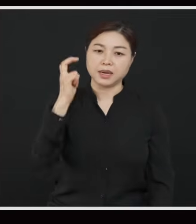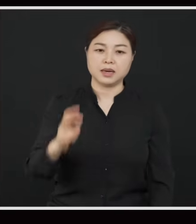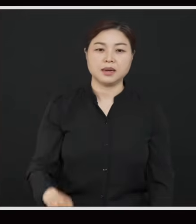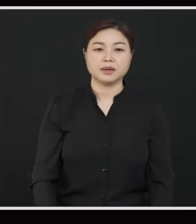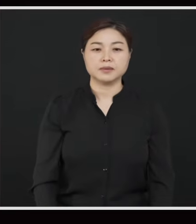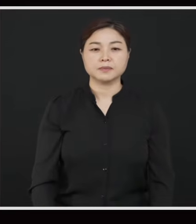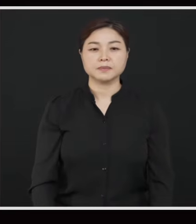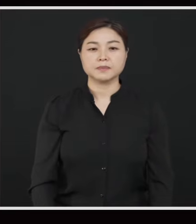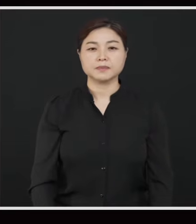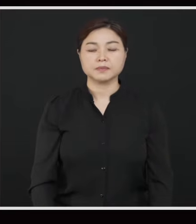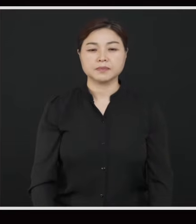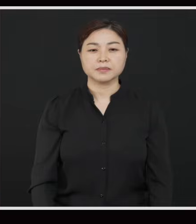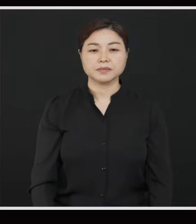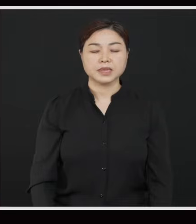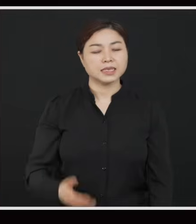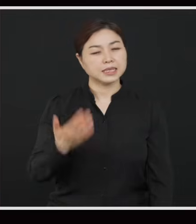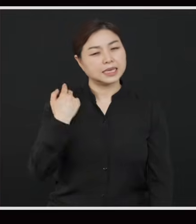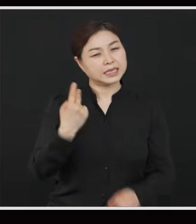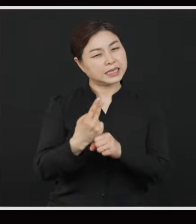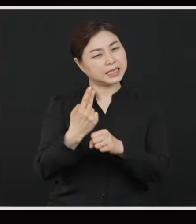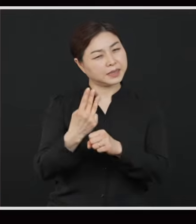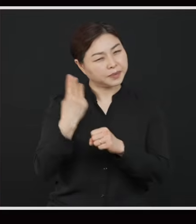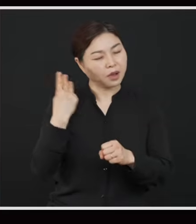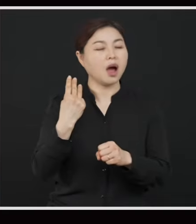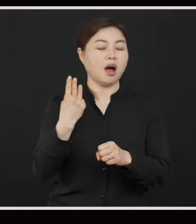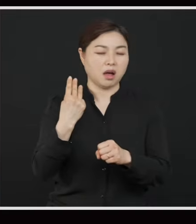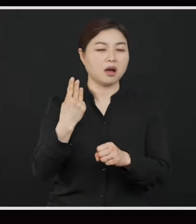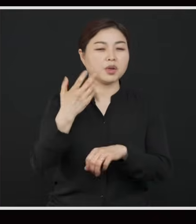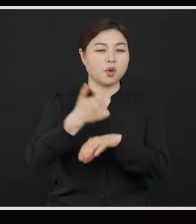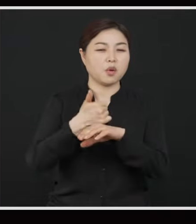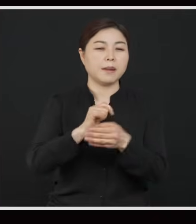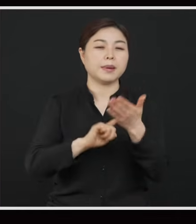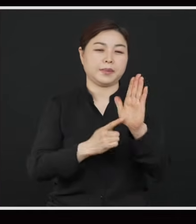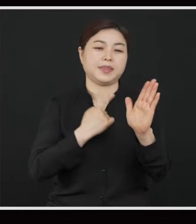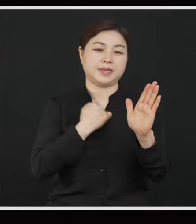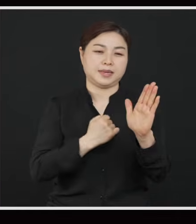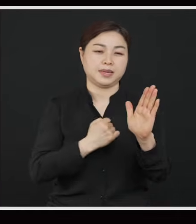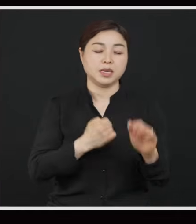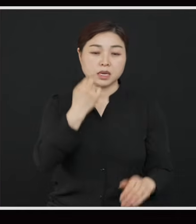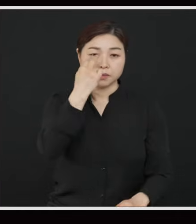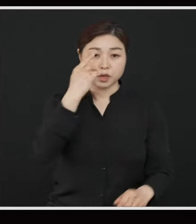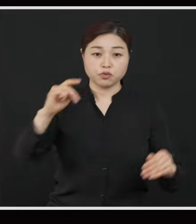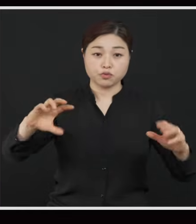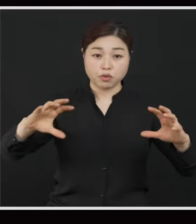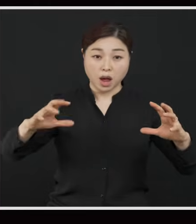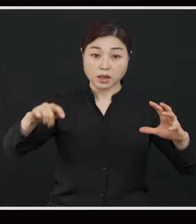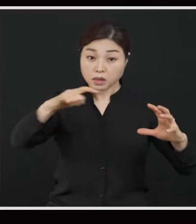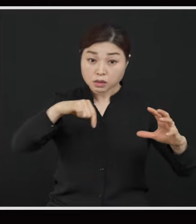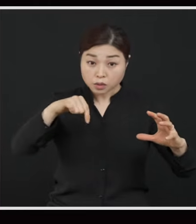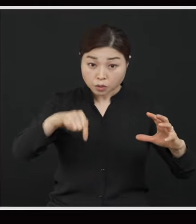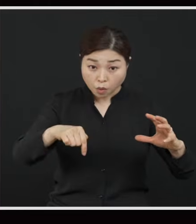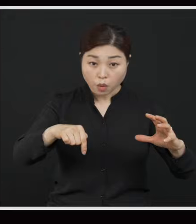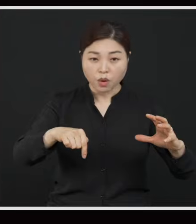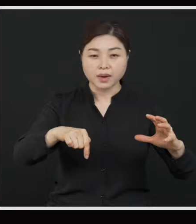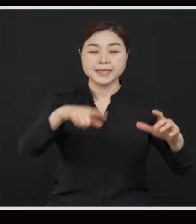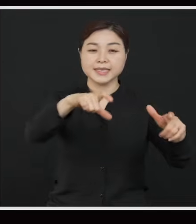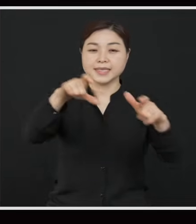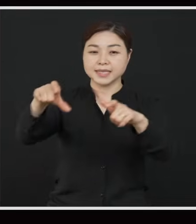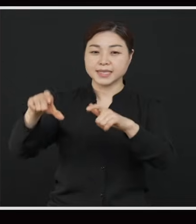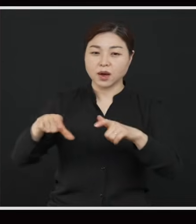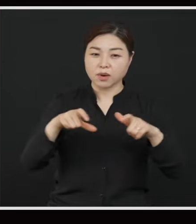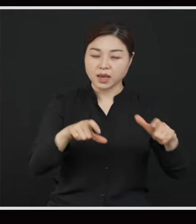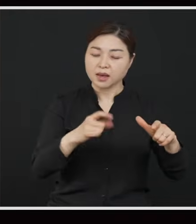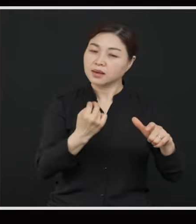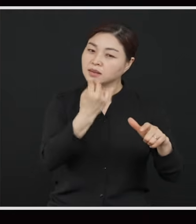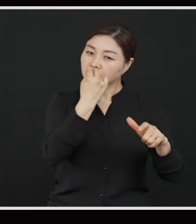거예요. 지난 한 2, 3년 전 통계가 그렇습니다. 근데 미국 안에서도 그러면은 어디